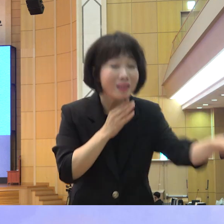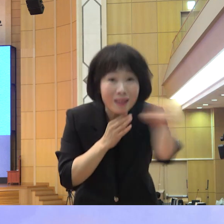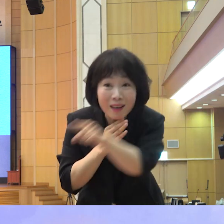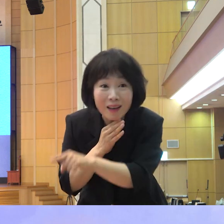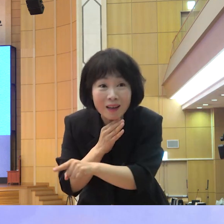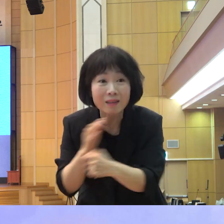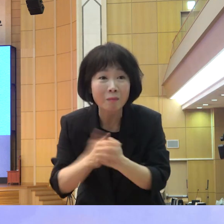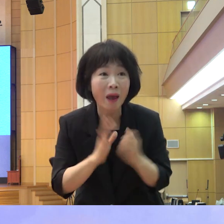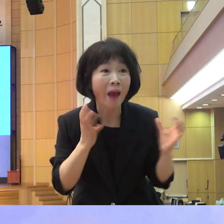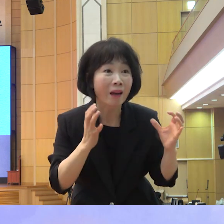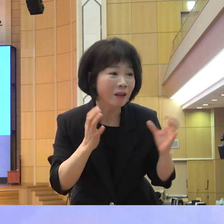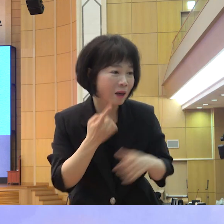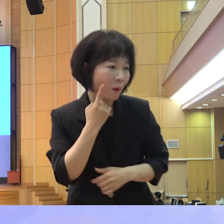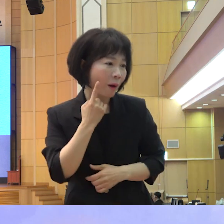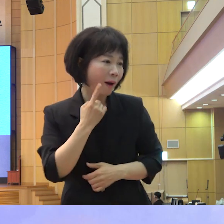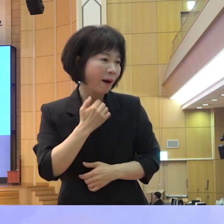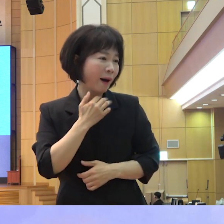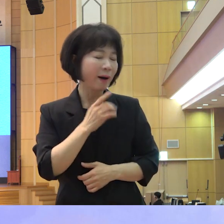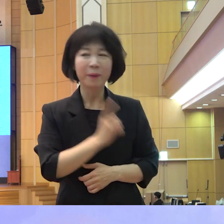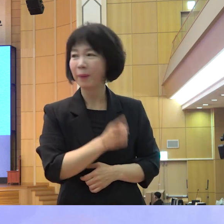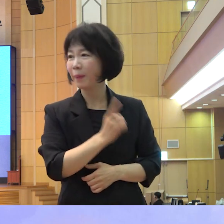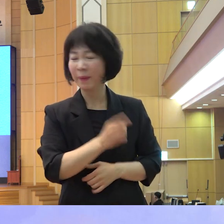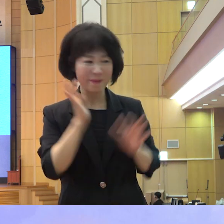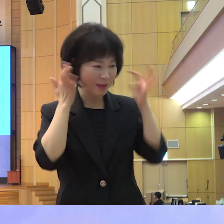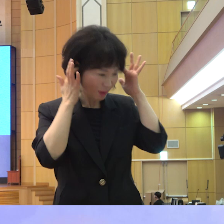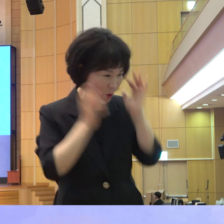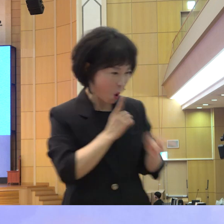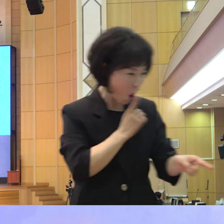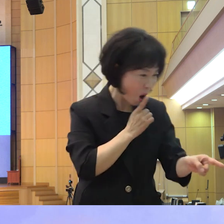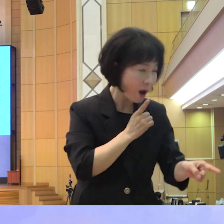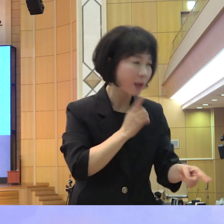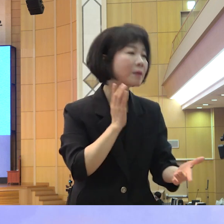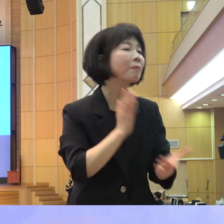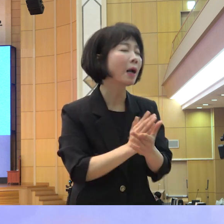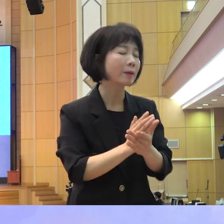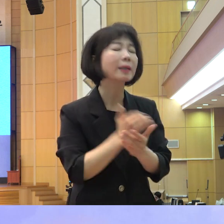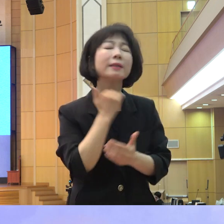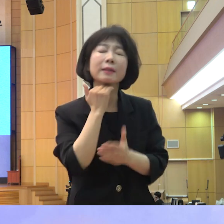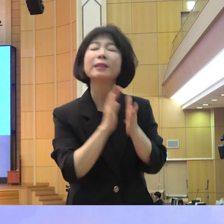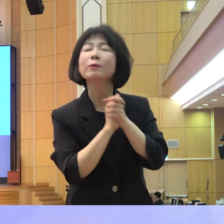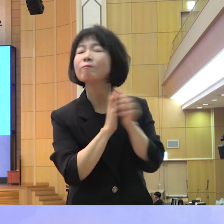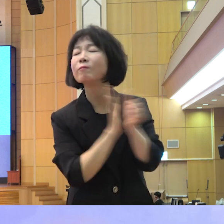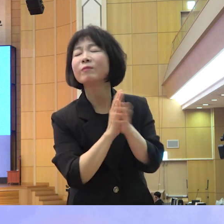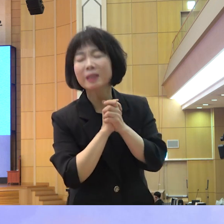아이들을 기다려줘야 돼요. 그리고 끝까지 응원해줘야 됩니다.